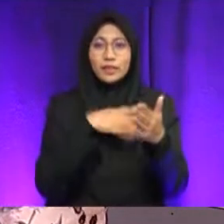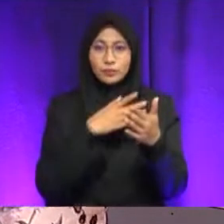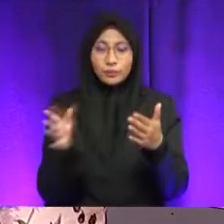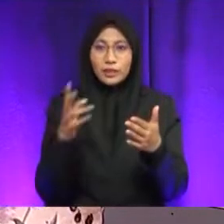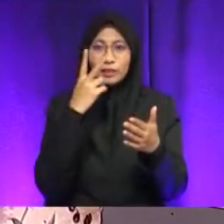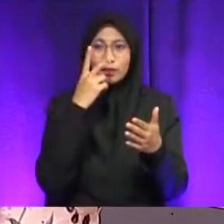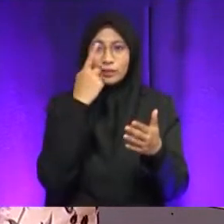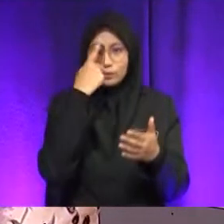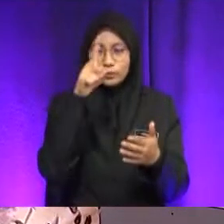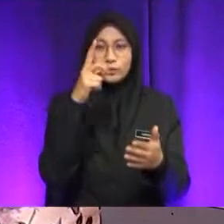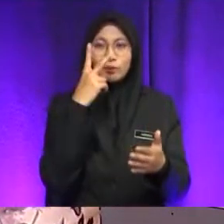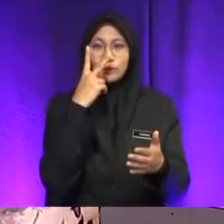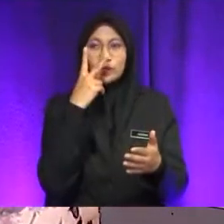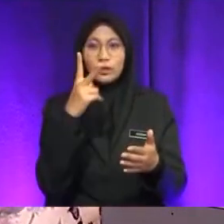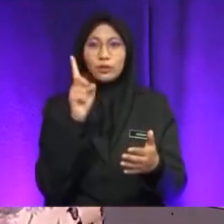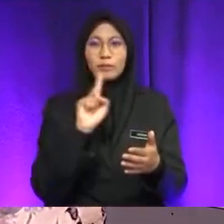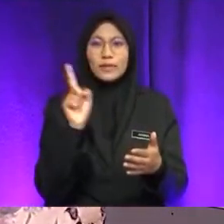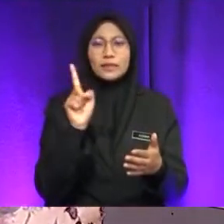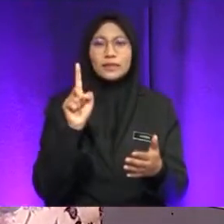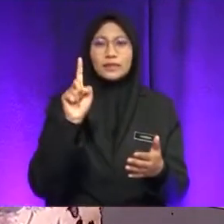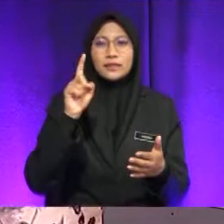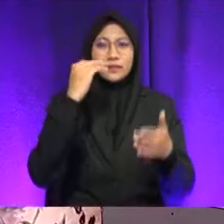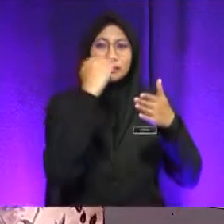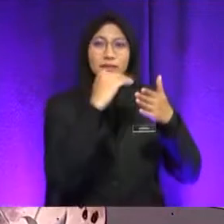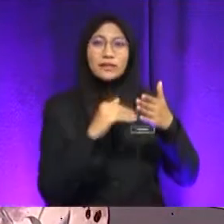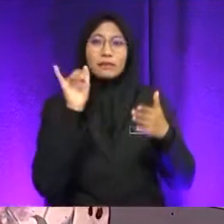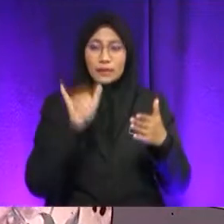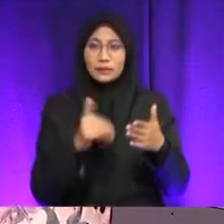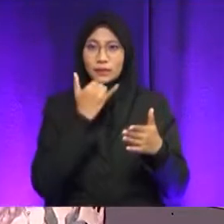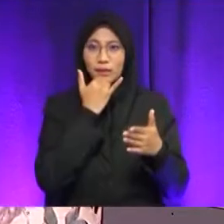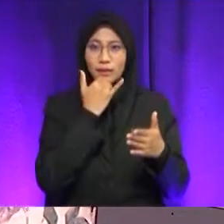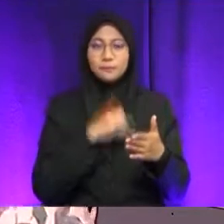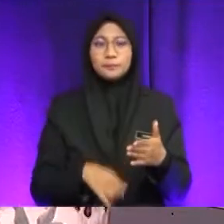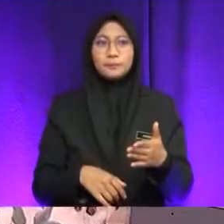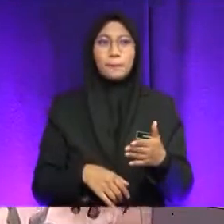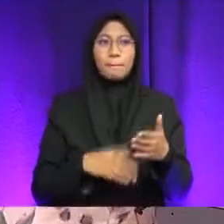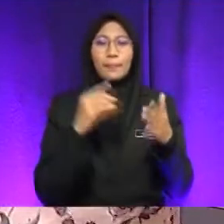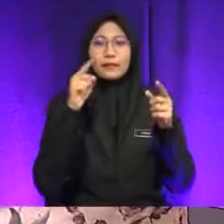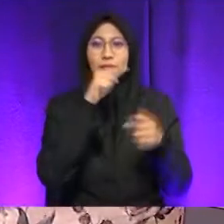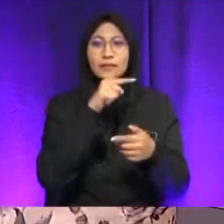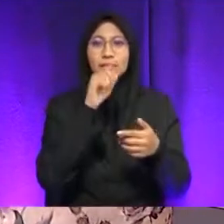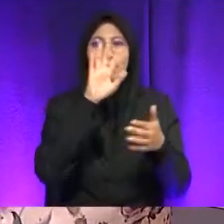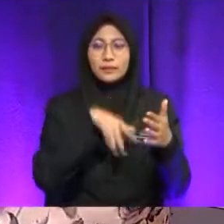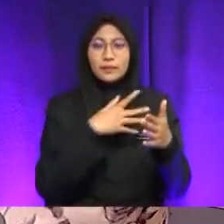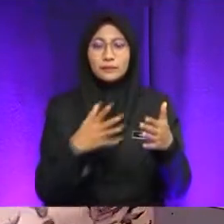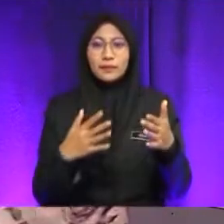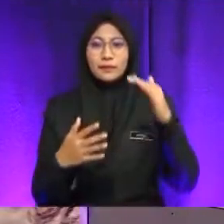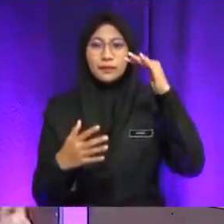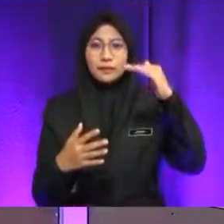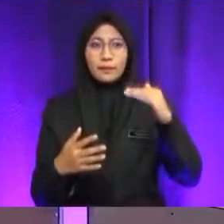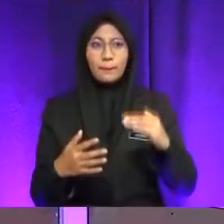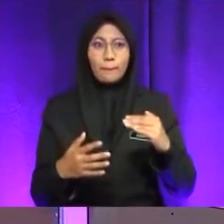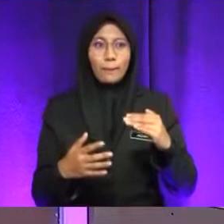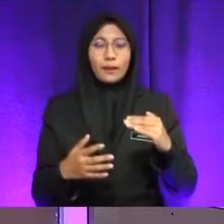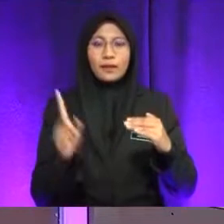saya kambuhan untuk memudahkan nah putra-putri saya mengira ke ini dalam bentuk jadwal jadi mana tidak berubah akan